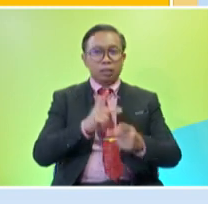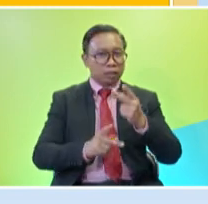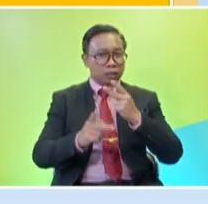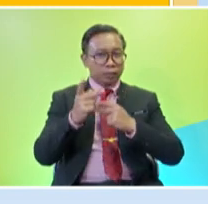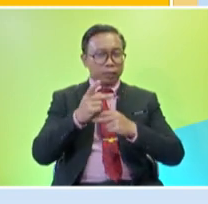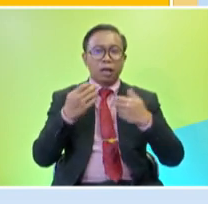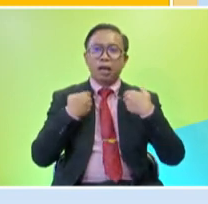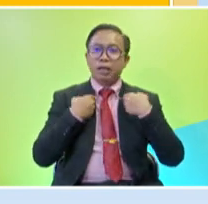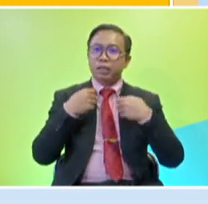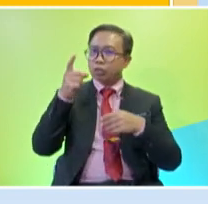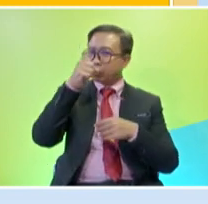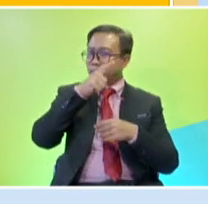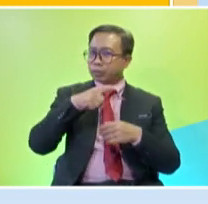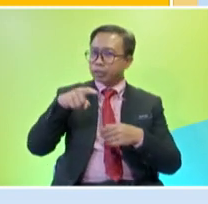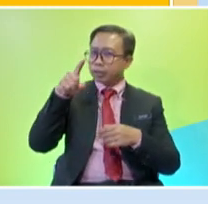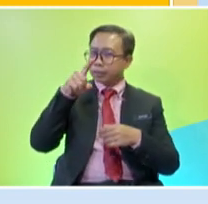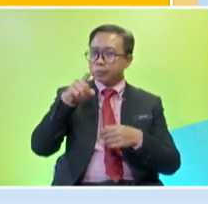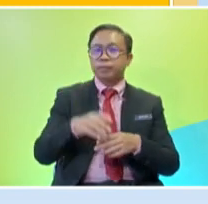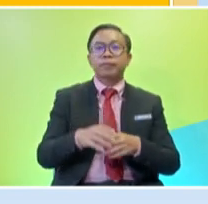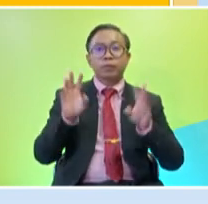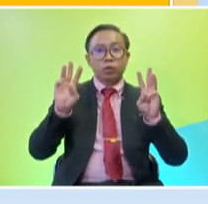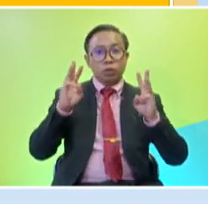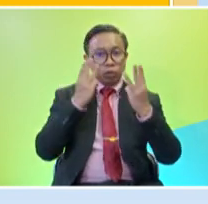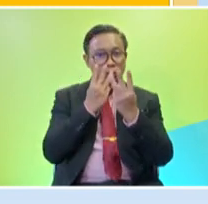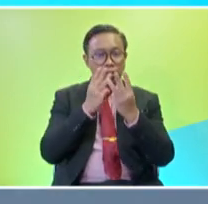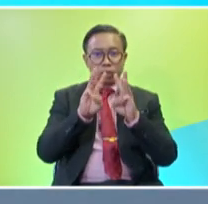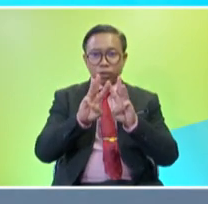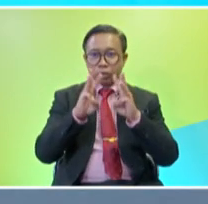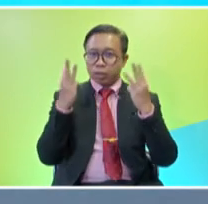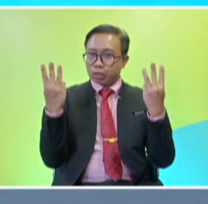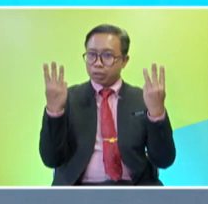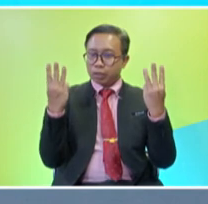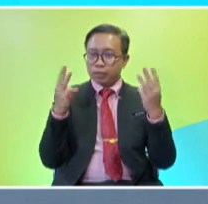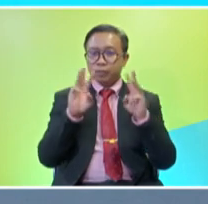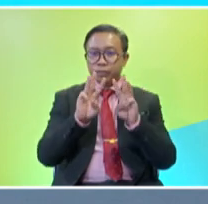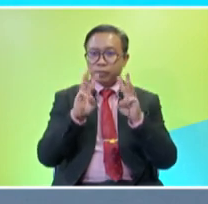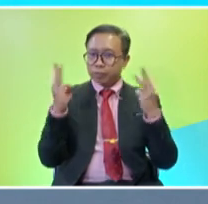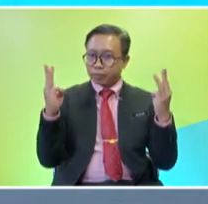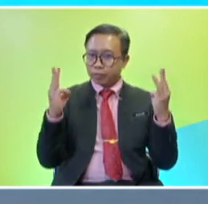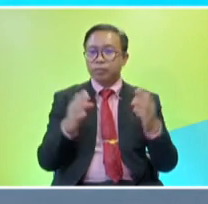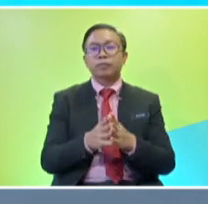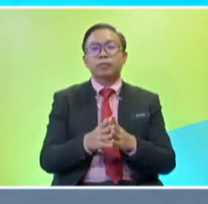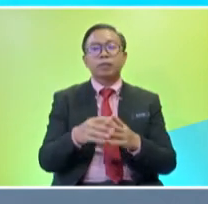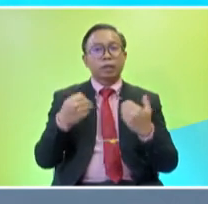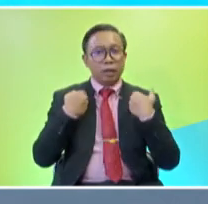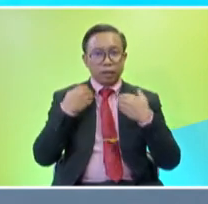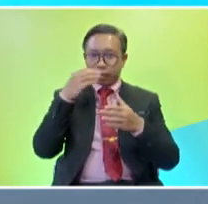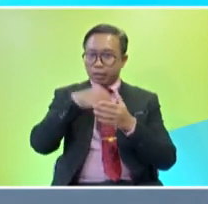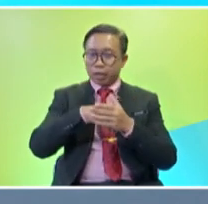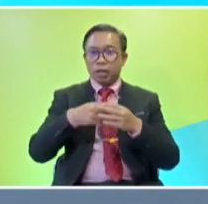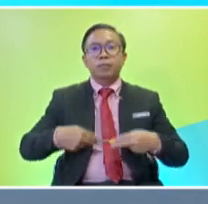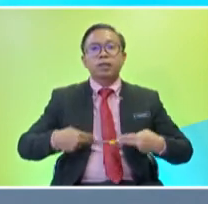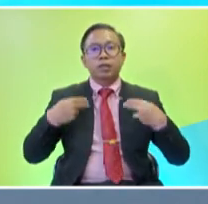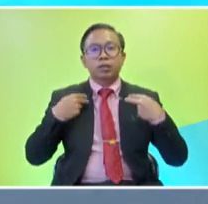jam dinding juga adalah aplikasi sel kimia yang ada dalam kehidupan